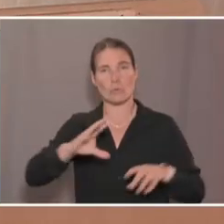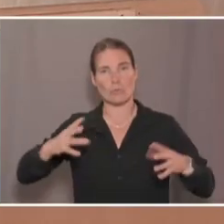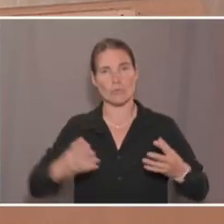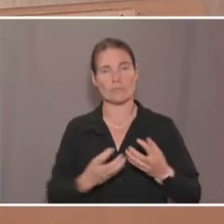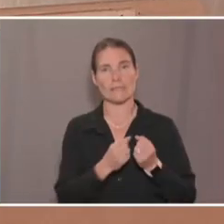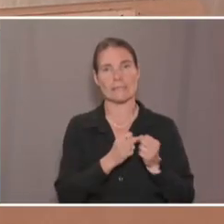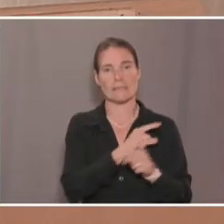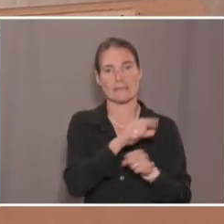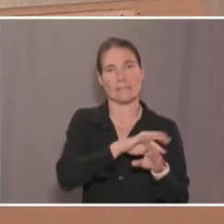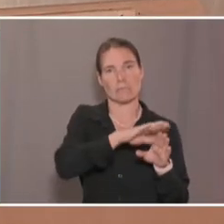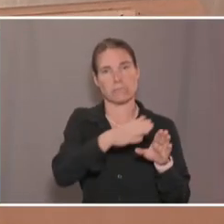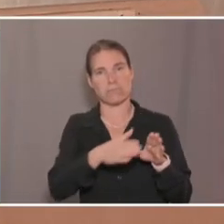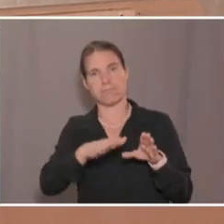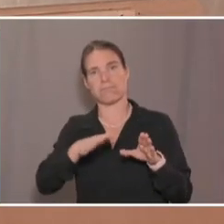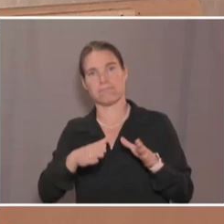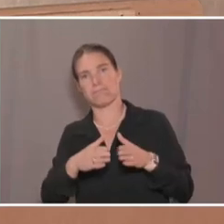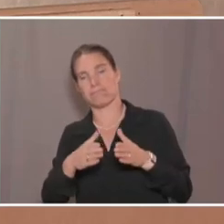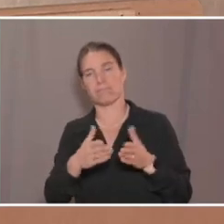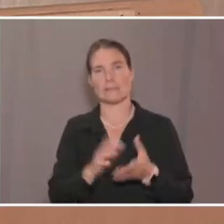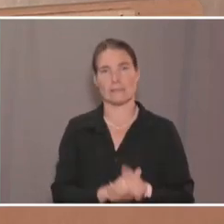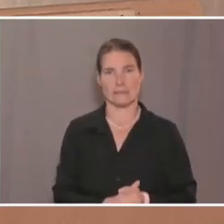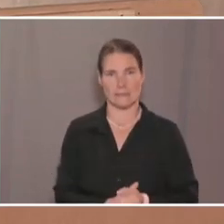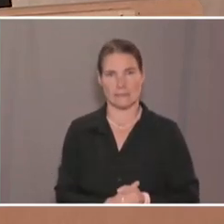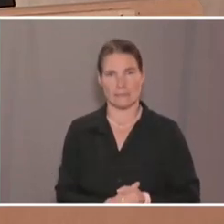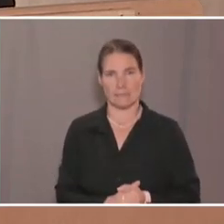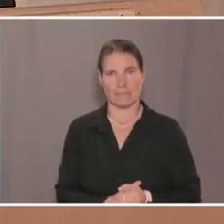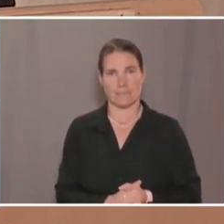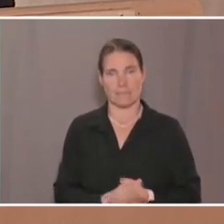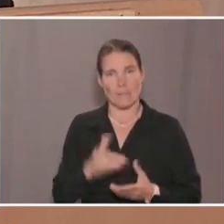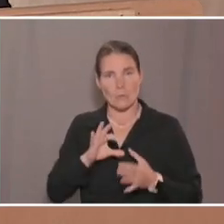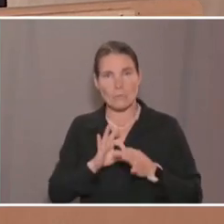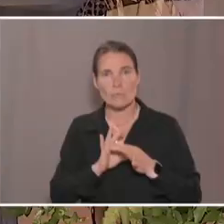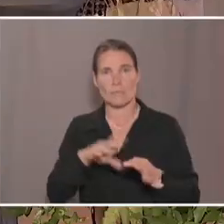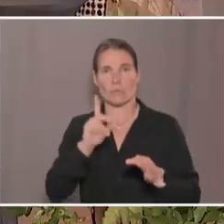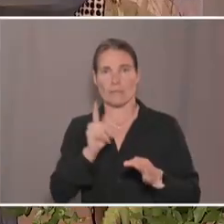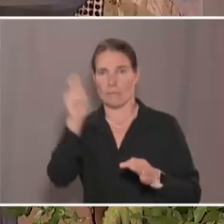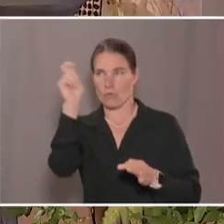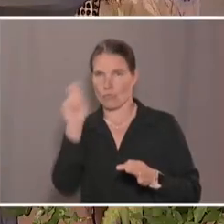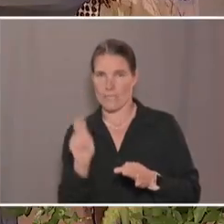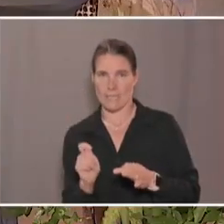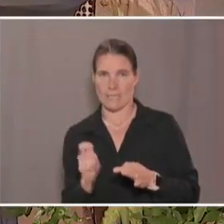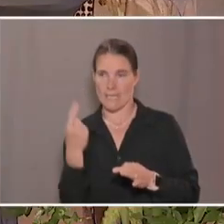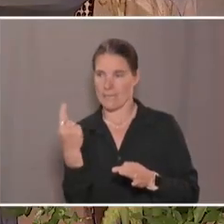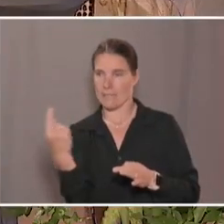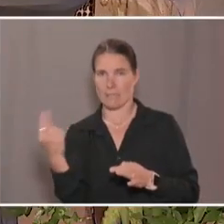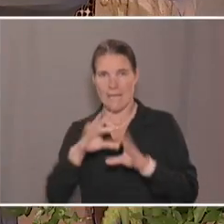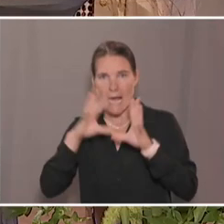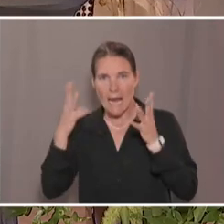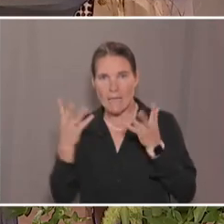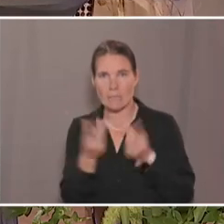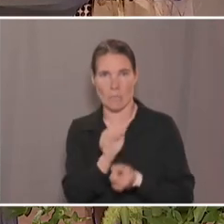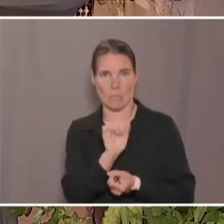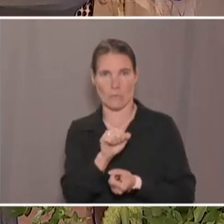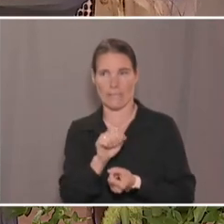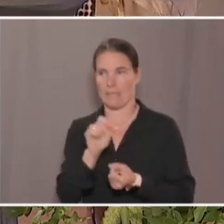so gefahren haben und Ihren Studierenden mit allem, was ging, ein